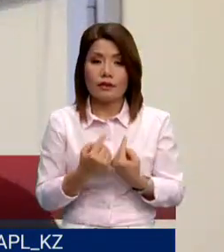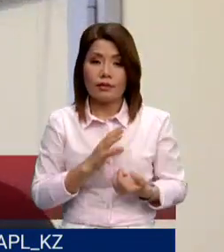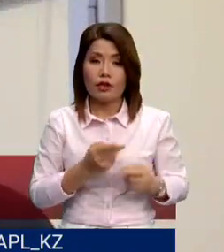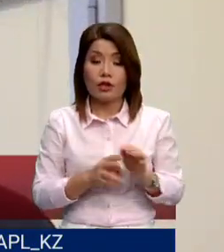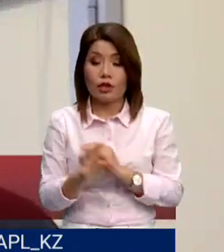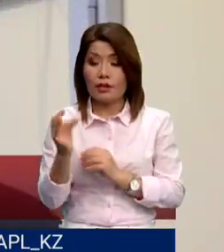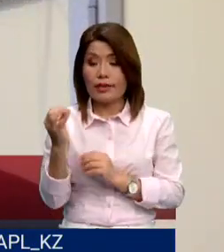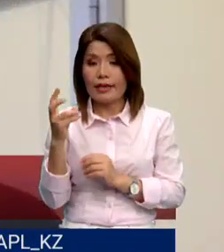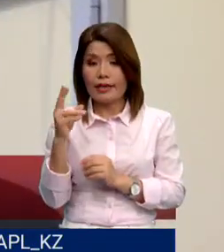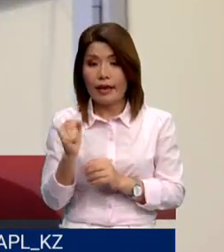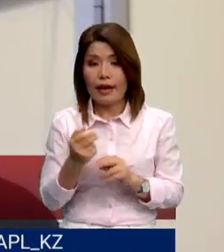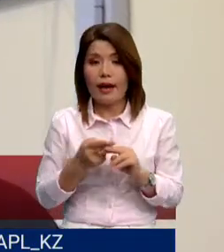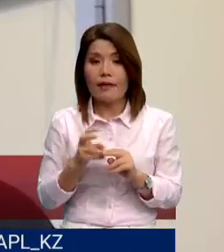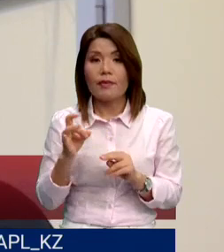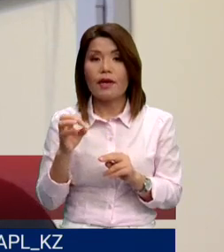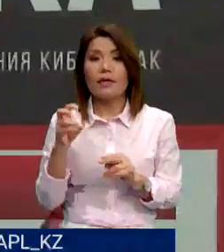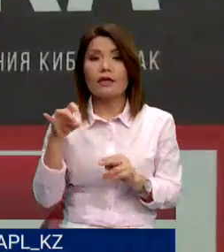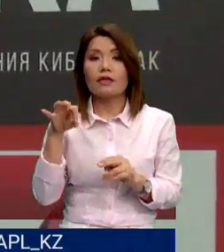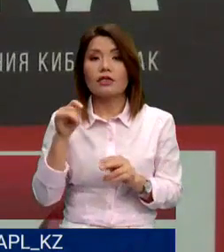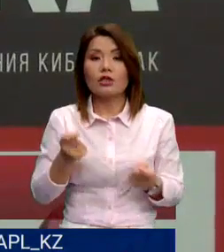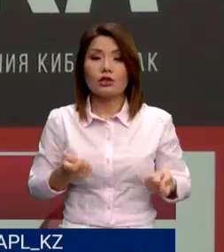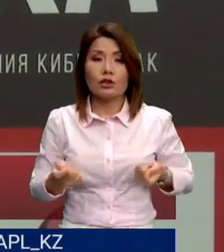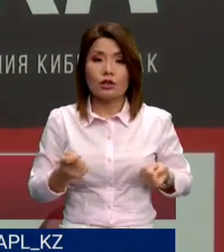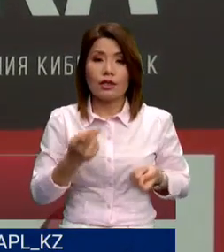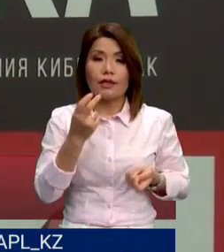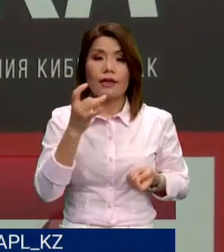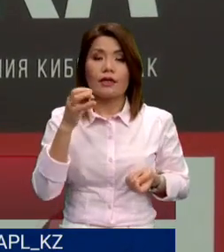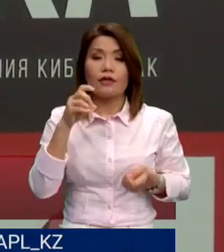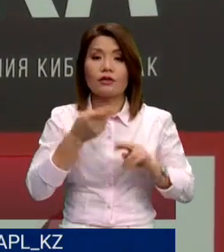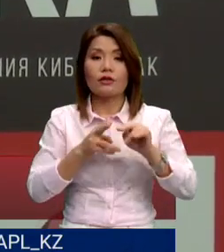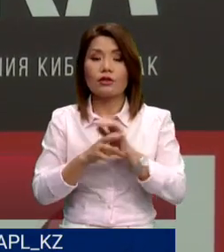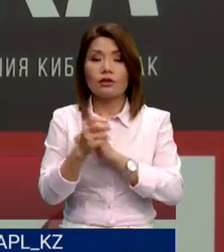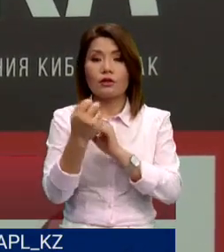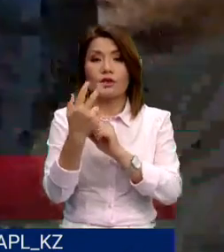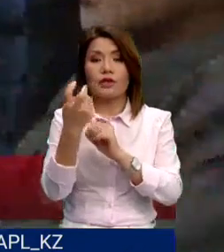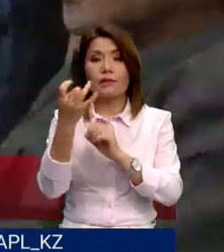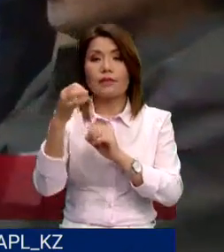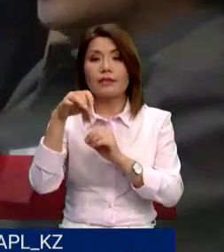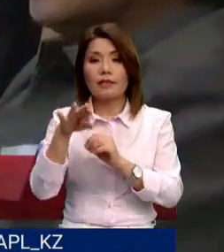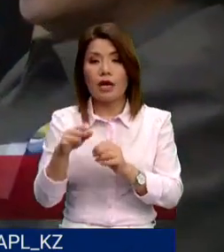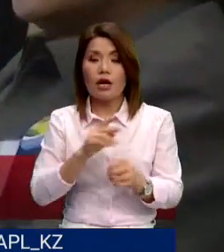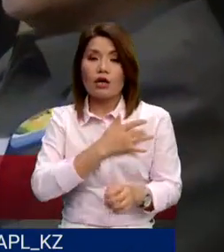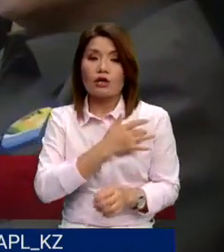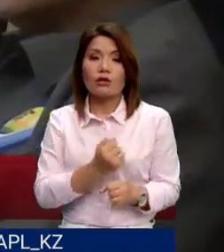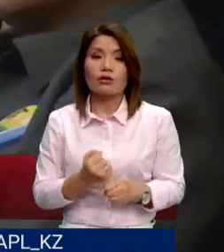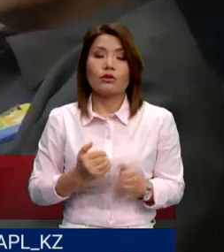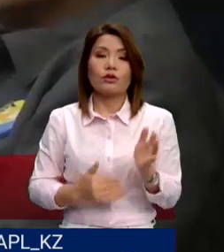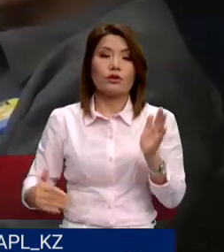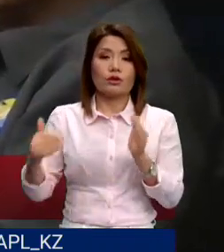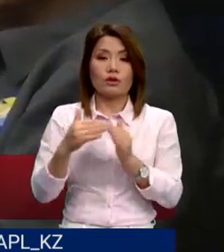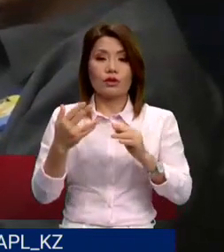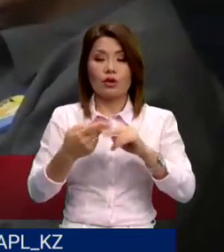кезде ЦАРКаны Арман Әбдірасылов басқарды. 2020 жылдың 13 тамызында оның қызметі өсіп, Зерде